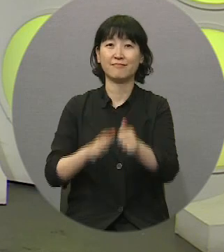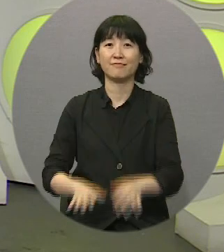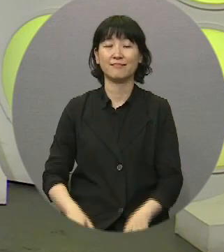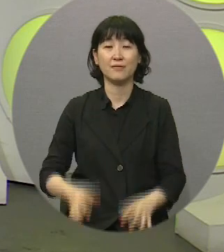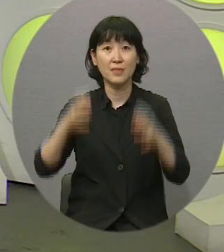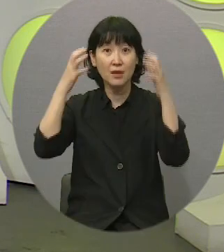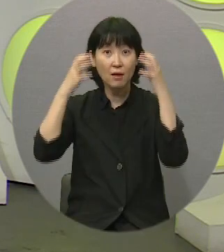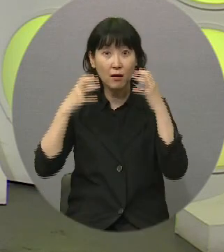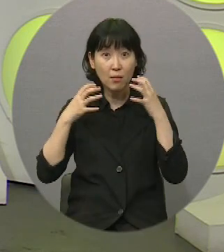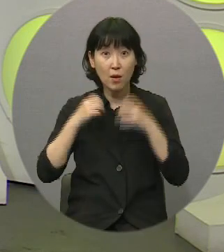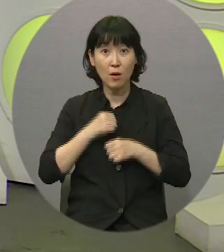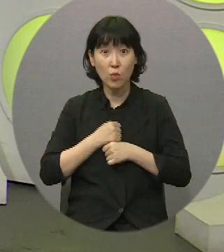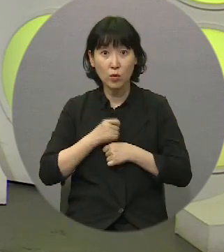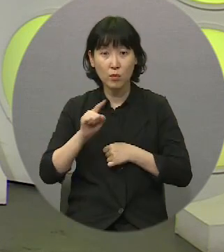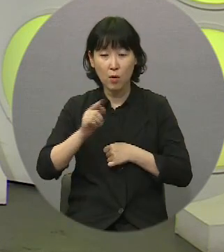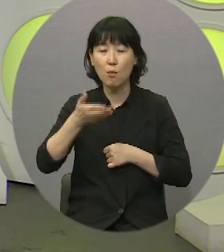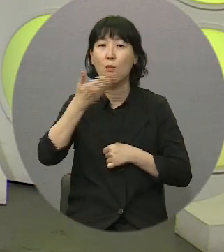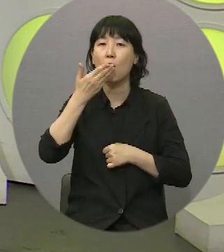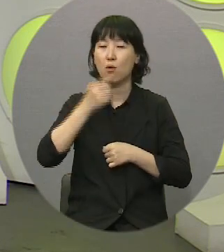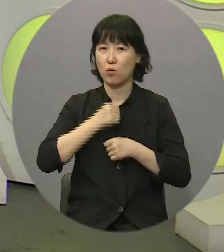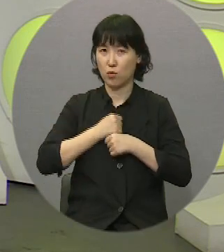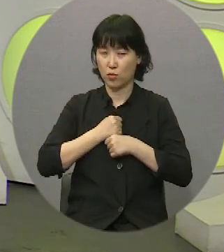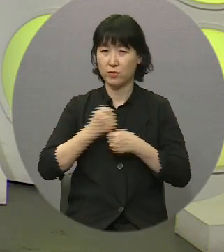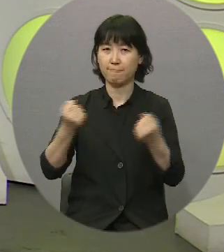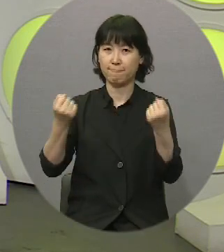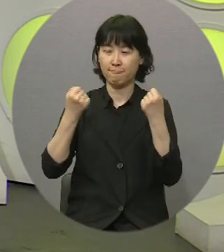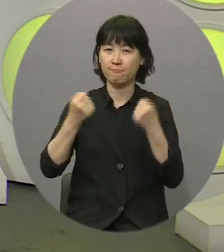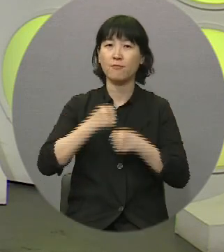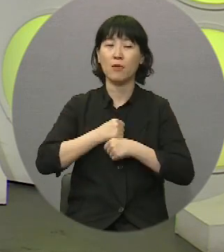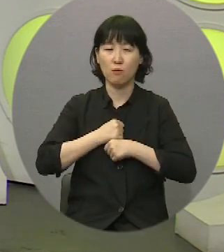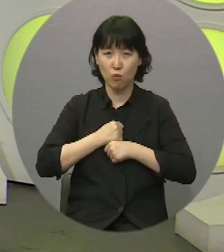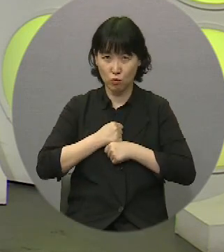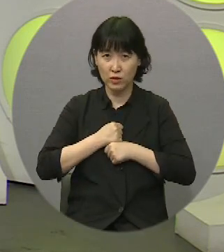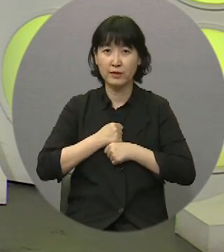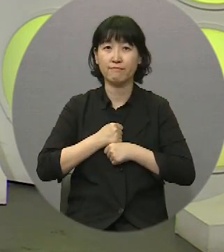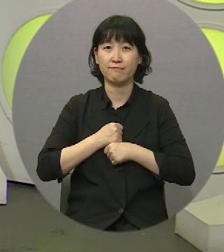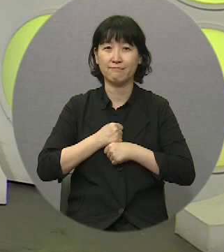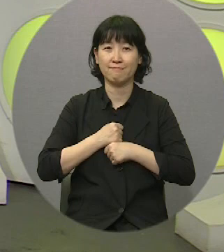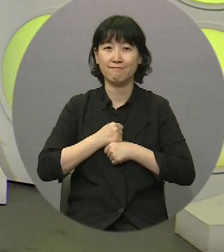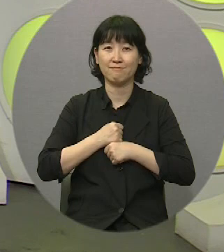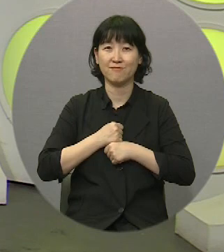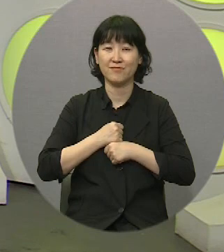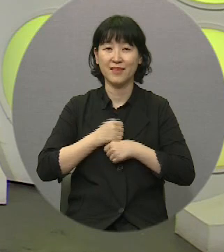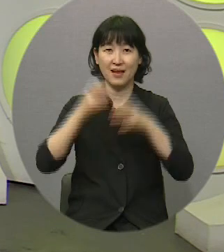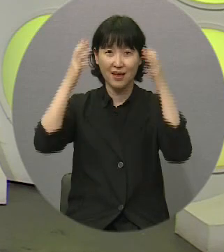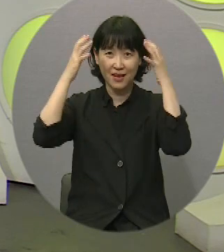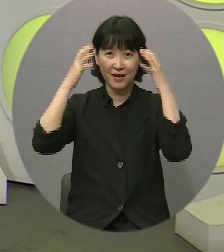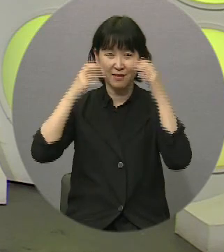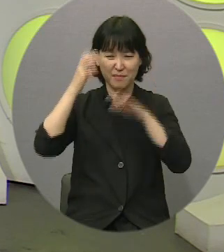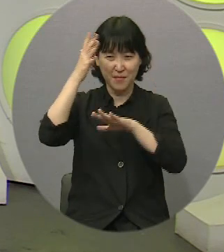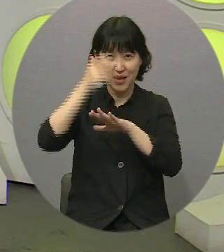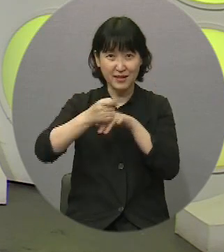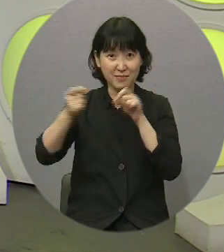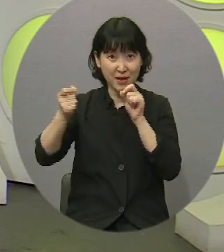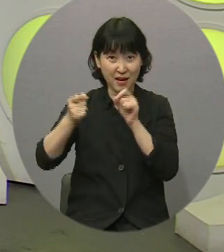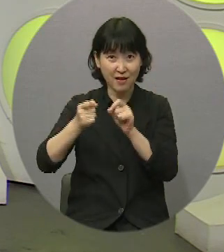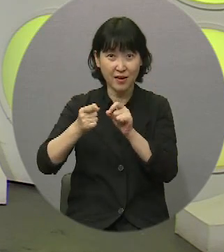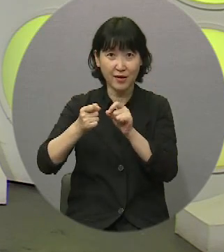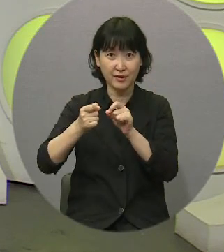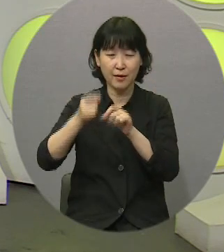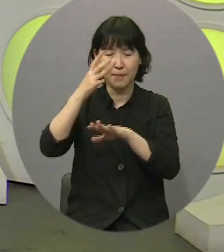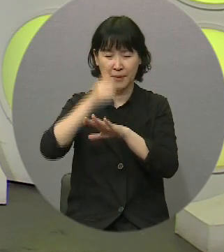여름에 정말 조심해야 될 게 음식 조심, 네, 건강 조심해야 되거든요. 네, 여름 이제 거의 다 이제 지나가고 있지만 그래도